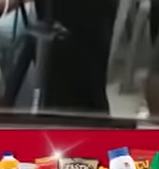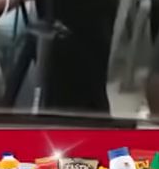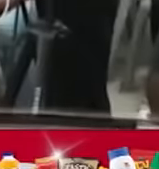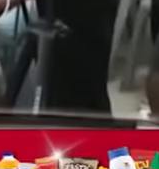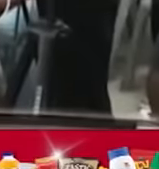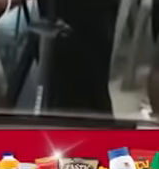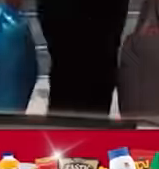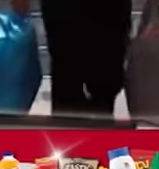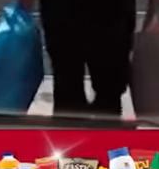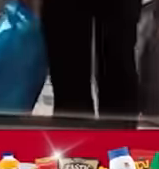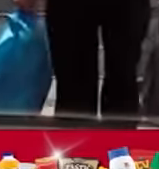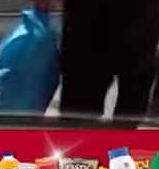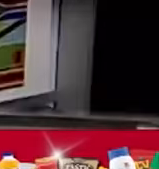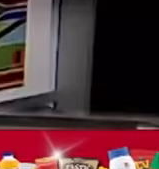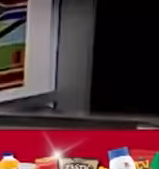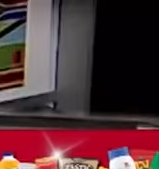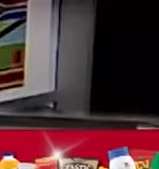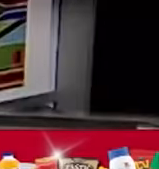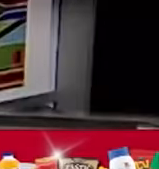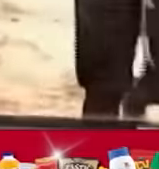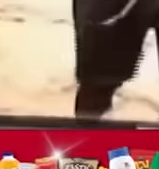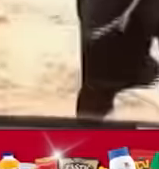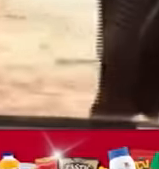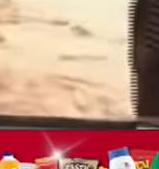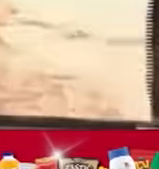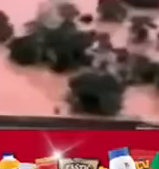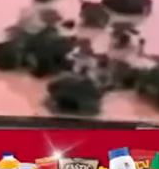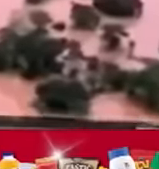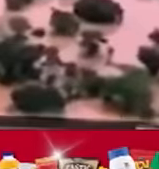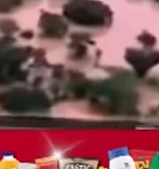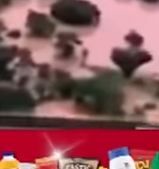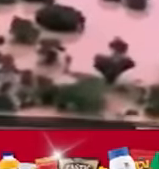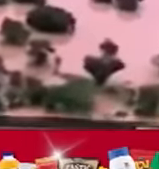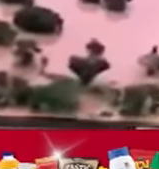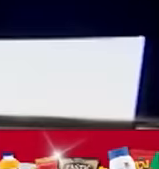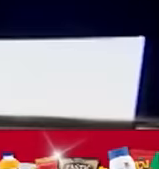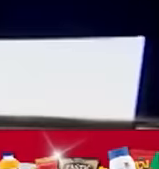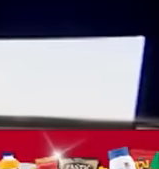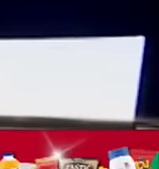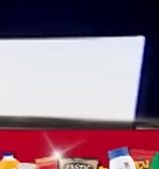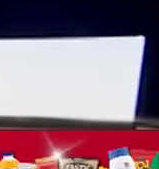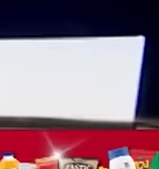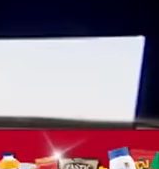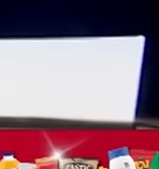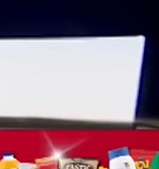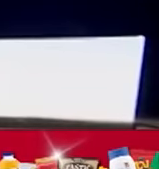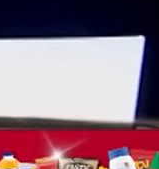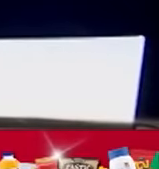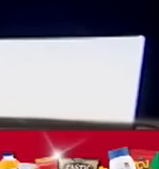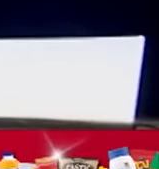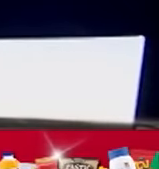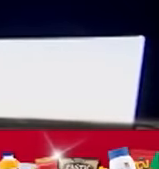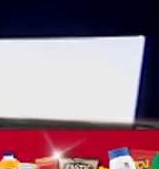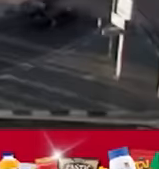program bringing you news, views, and interviews straight from the countries where it happened. Join me, Ndishishi